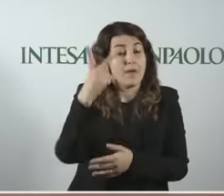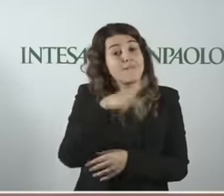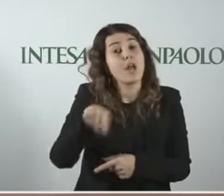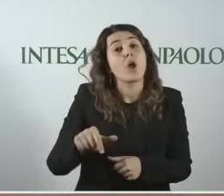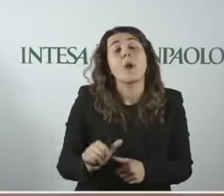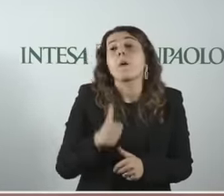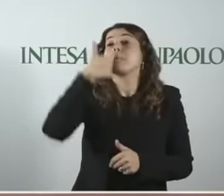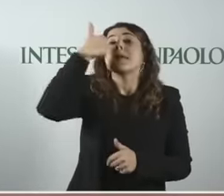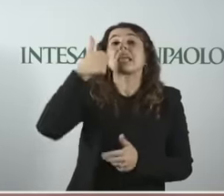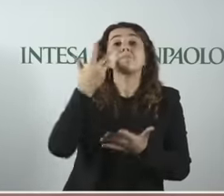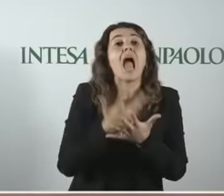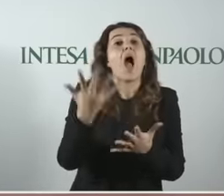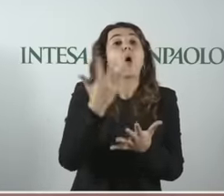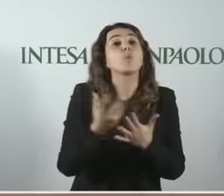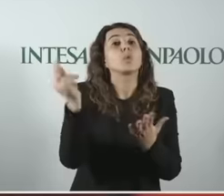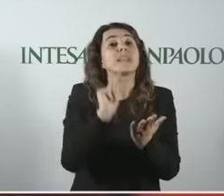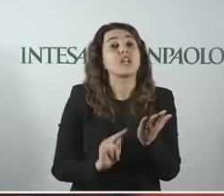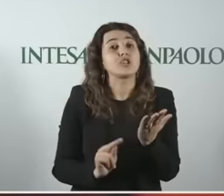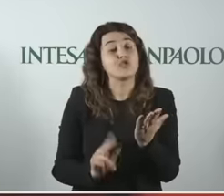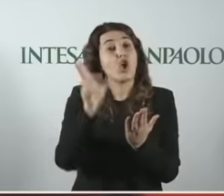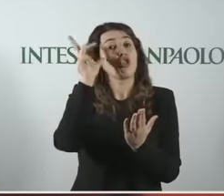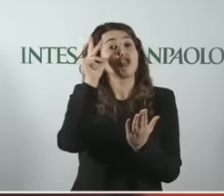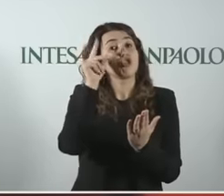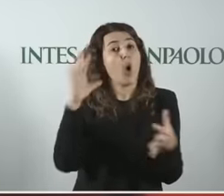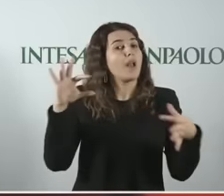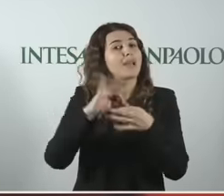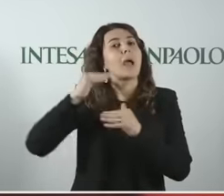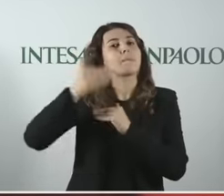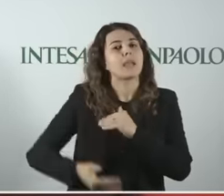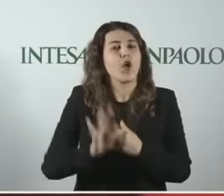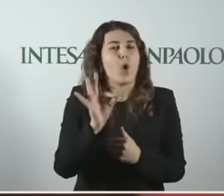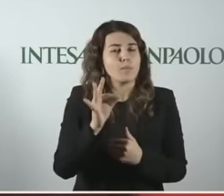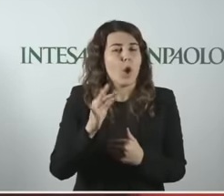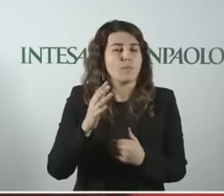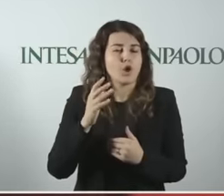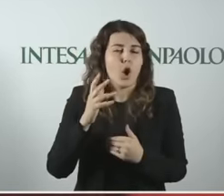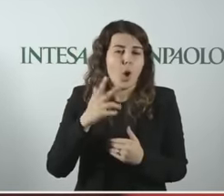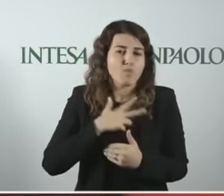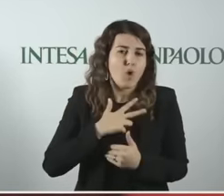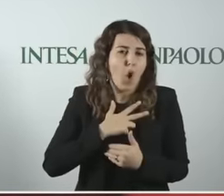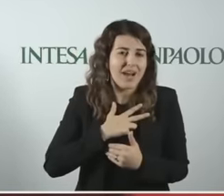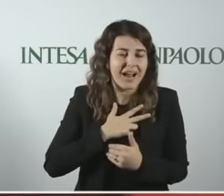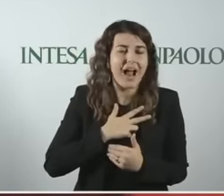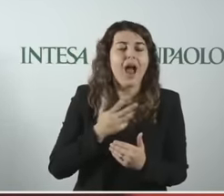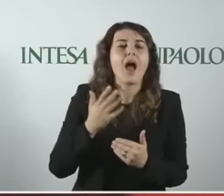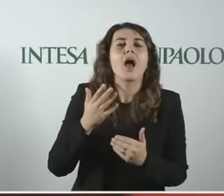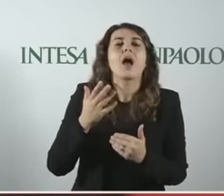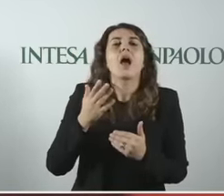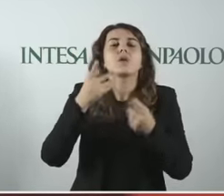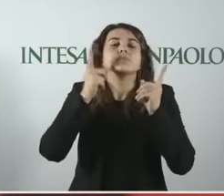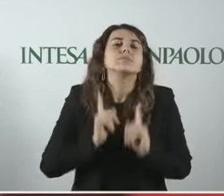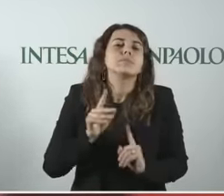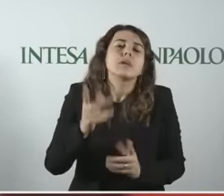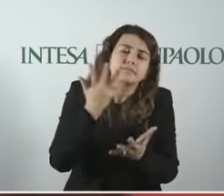autori donna che possiamo asere al medioevo è questa Monaca Egeria appunto del iarto secolo che ha scritto